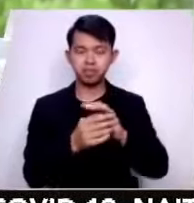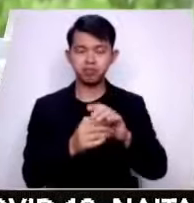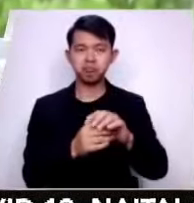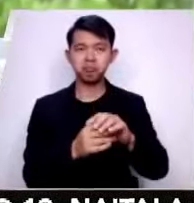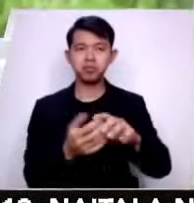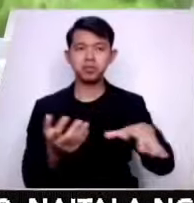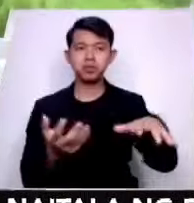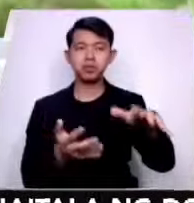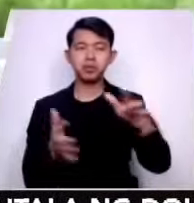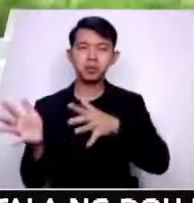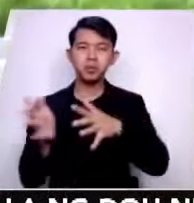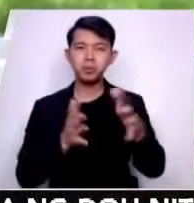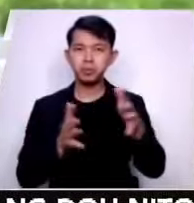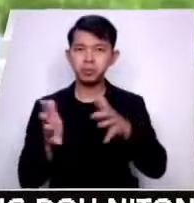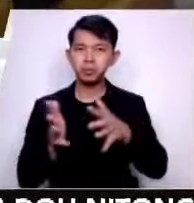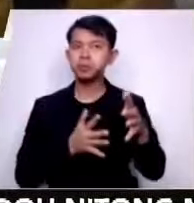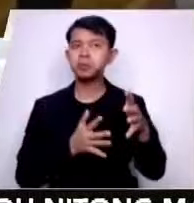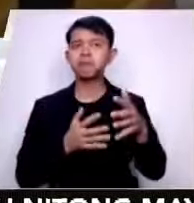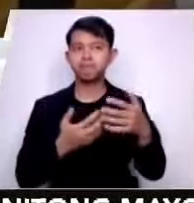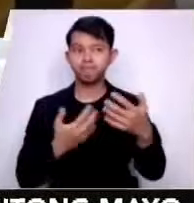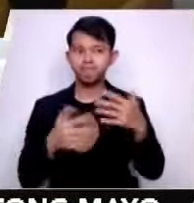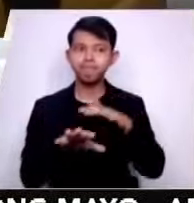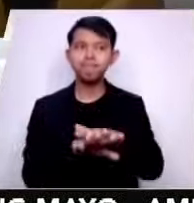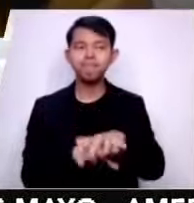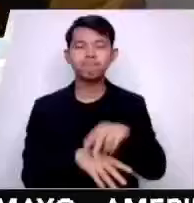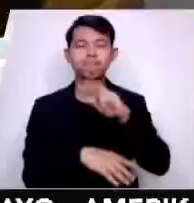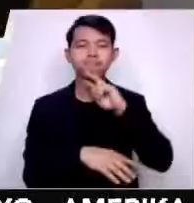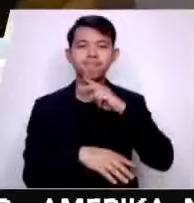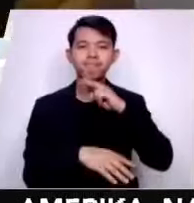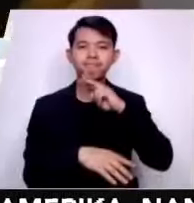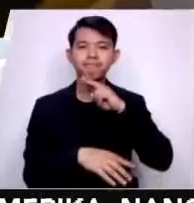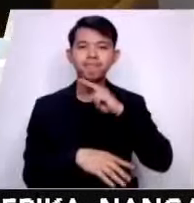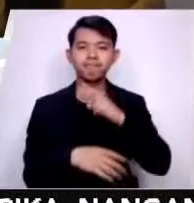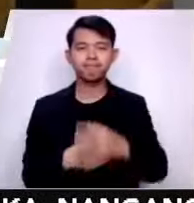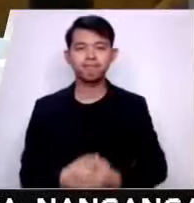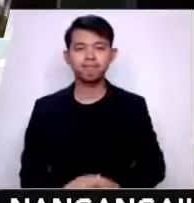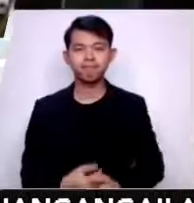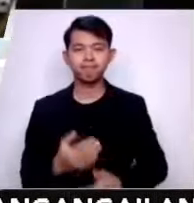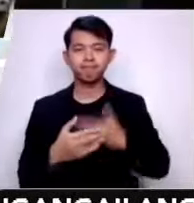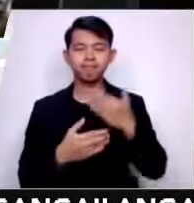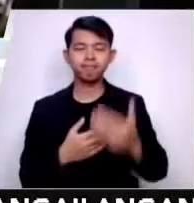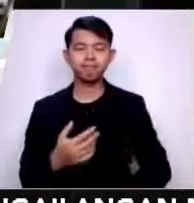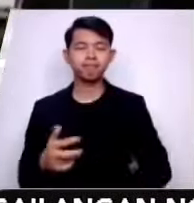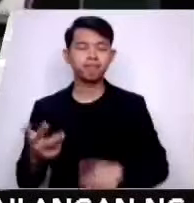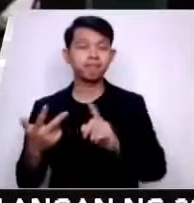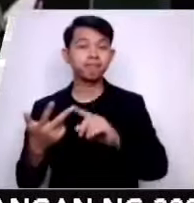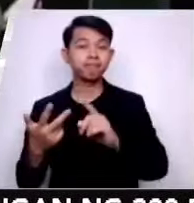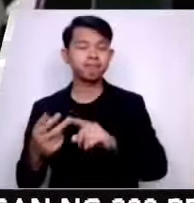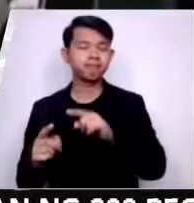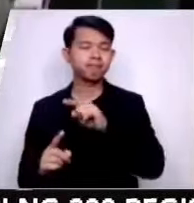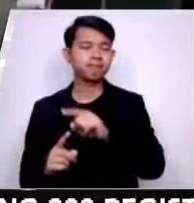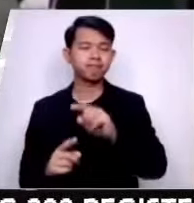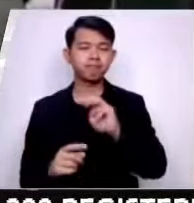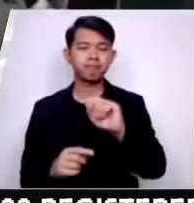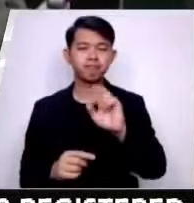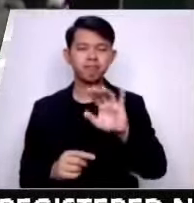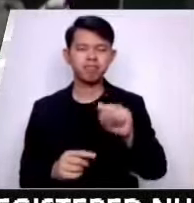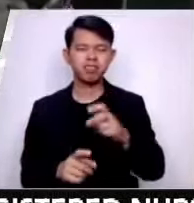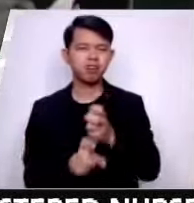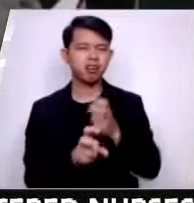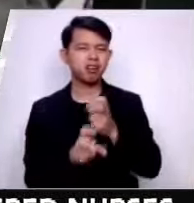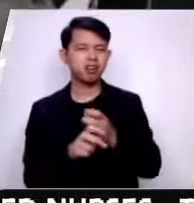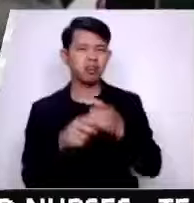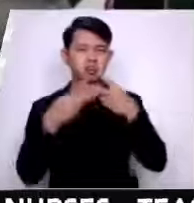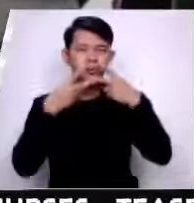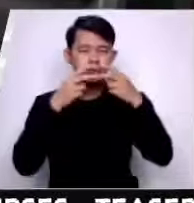mga virus. Iba naman ang pananaw ni Maria Cristina Polo. Mas mahirap pong nakamas na sa panahon